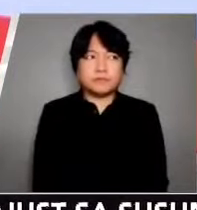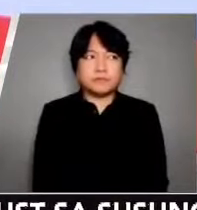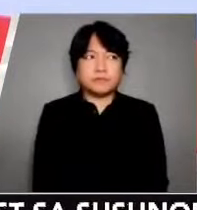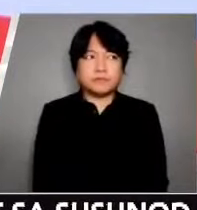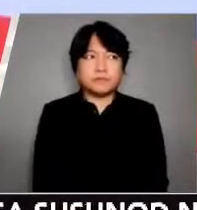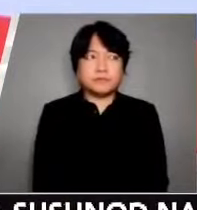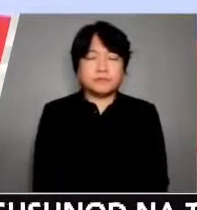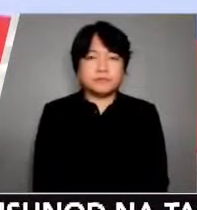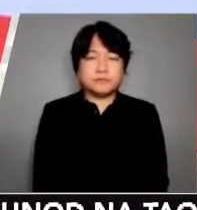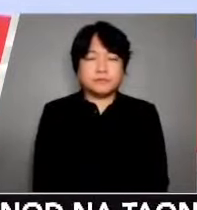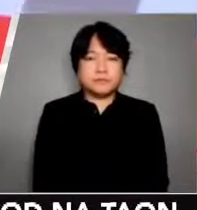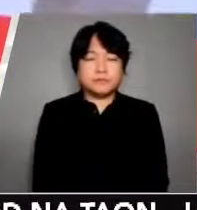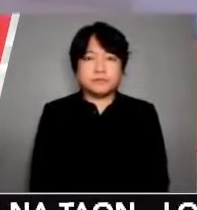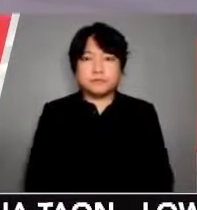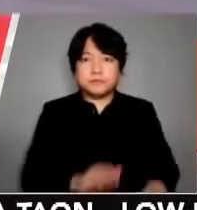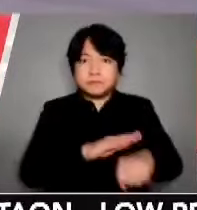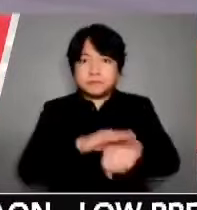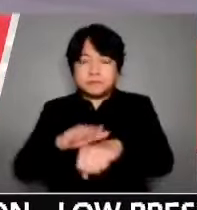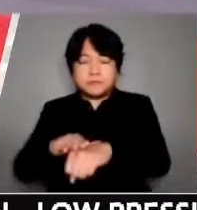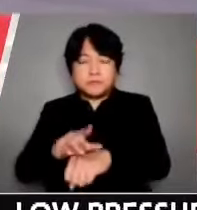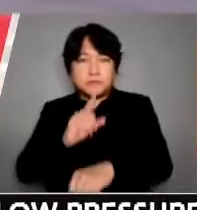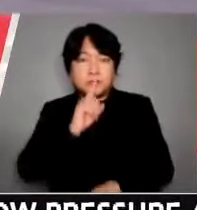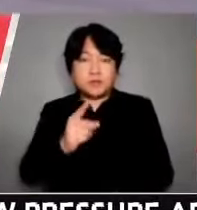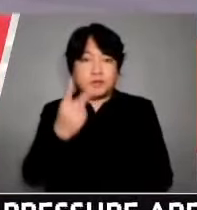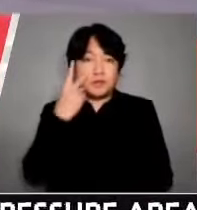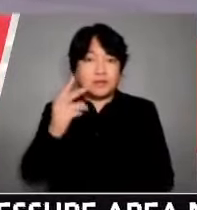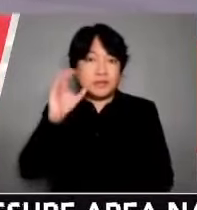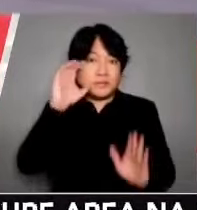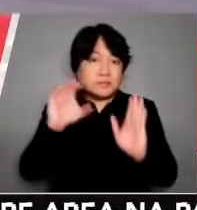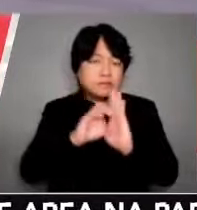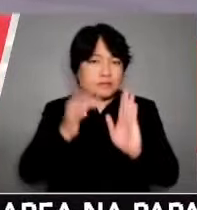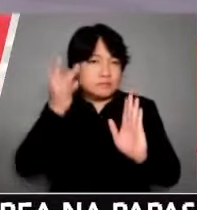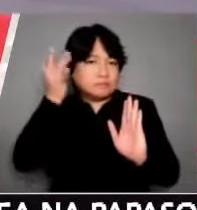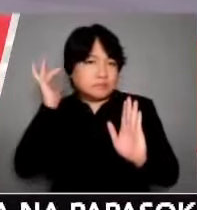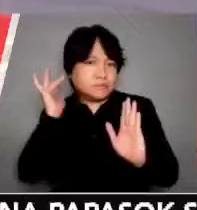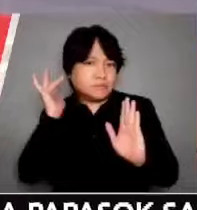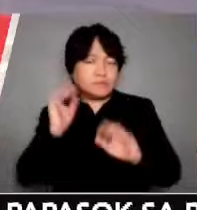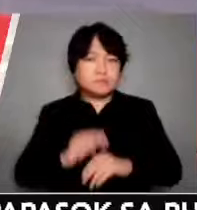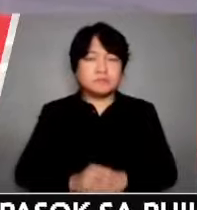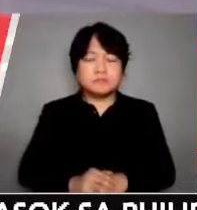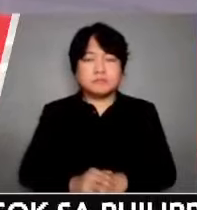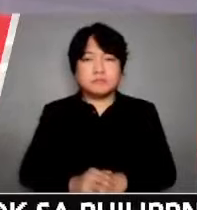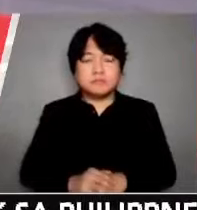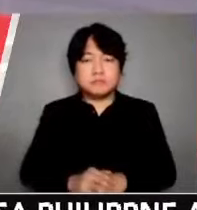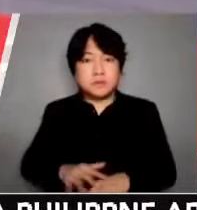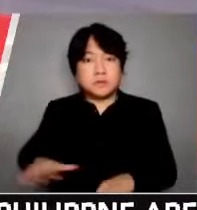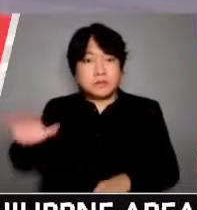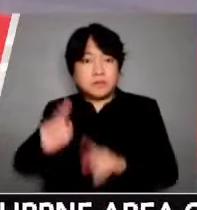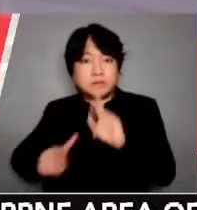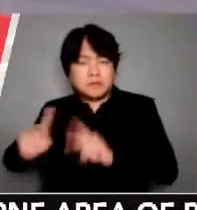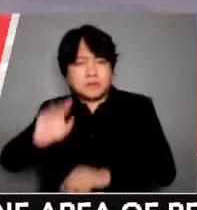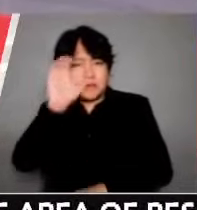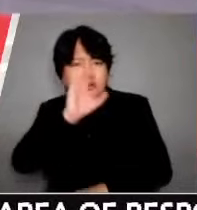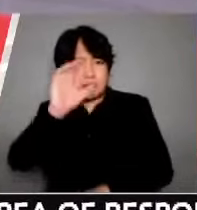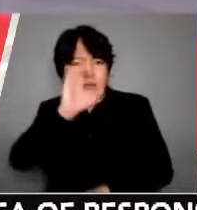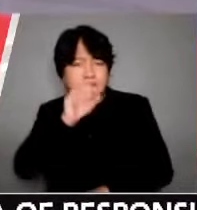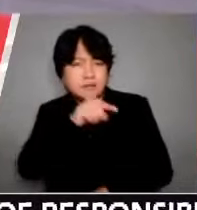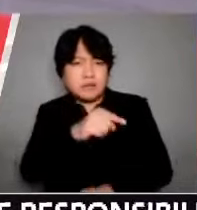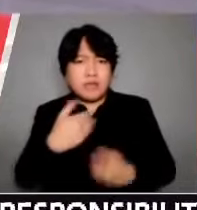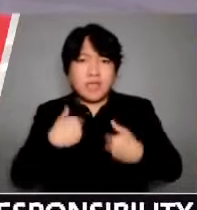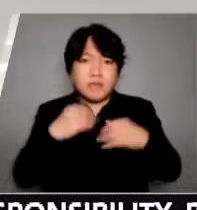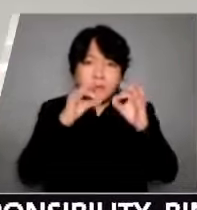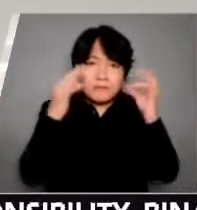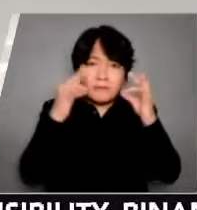Babala, sensitibo po ang mga litratong makikita ninyo. Hinahanap ng netizens ang isang pusang nakitang may nakasaksak na kutsilyo sa